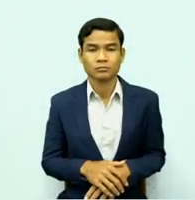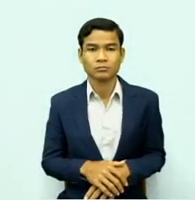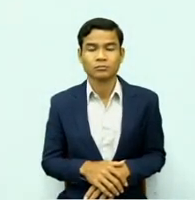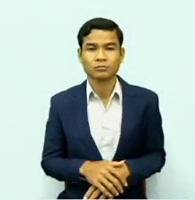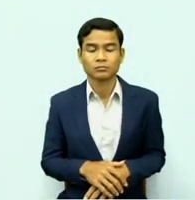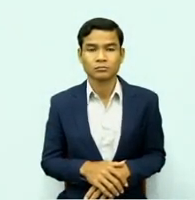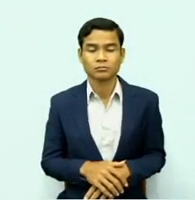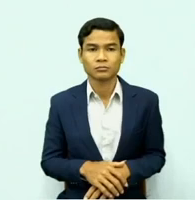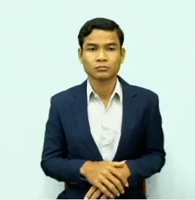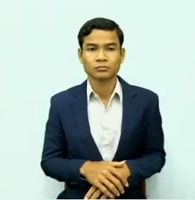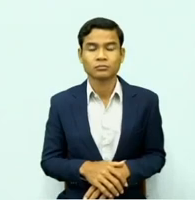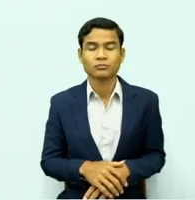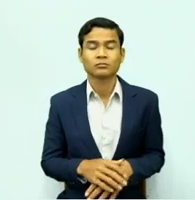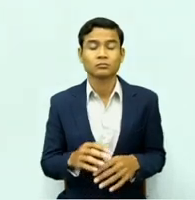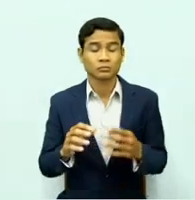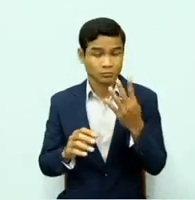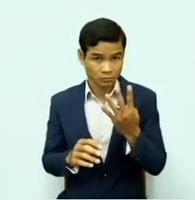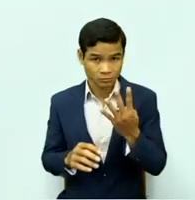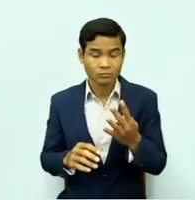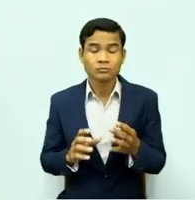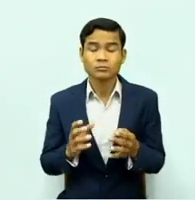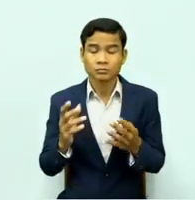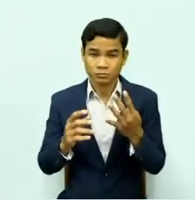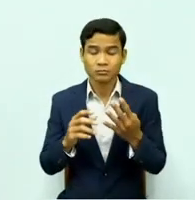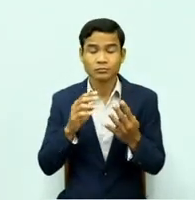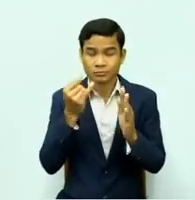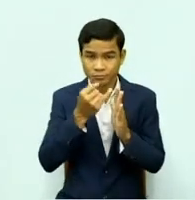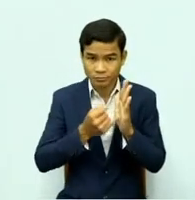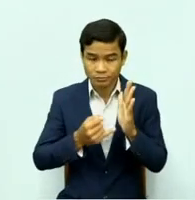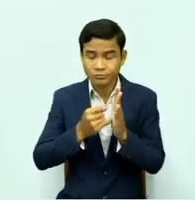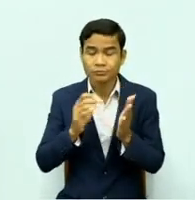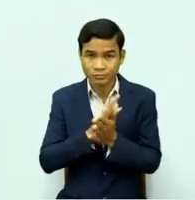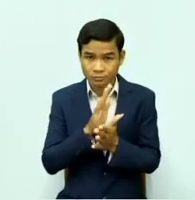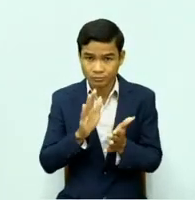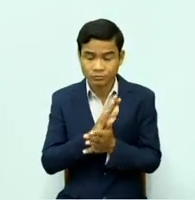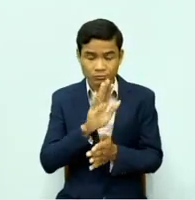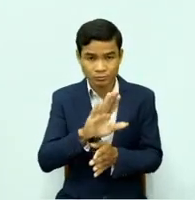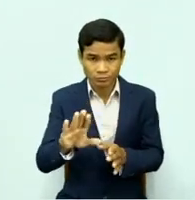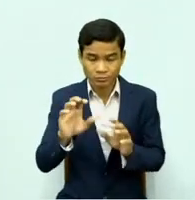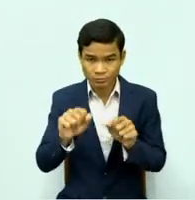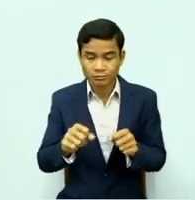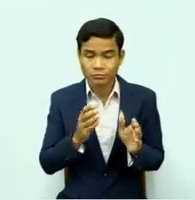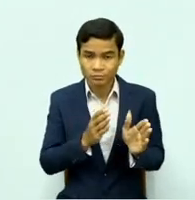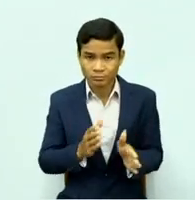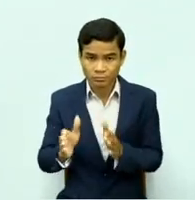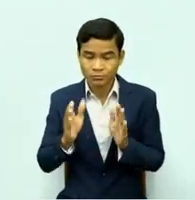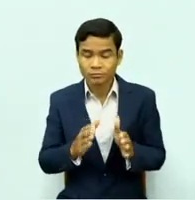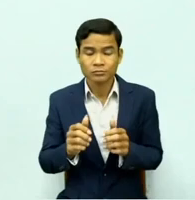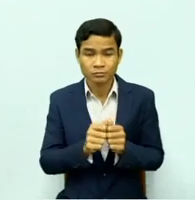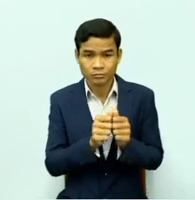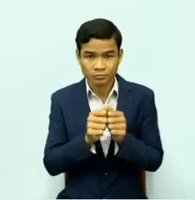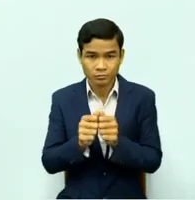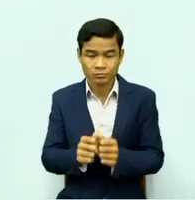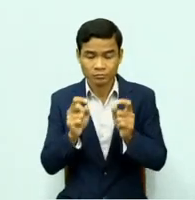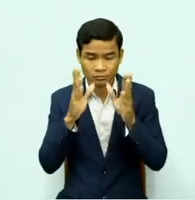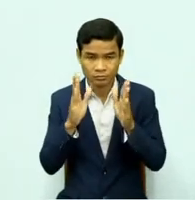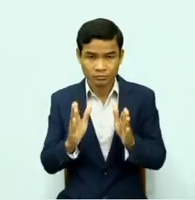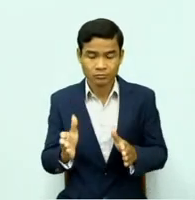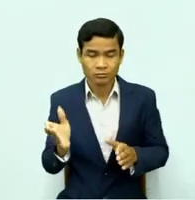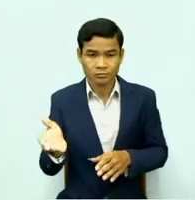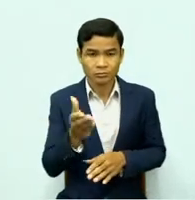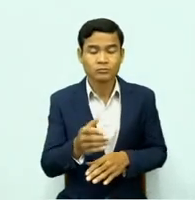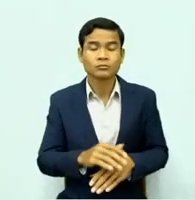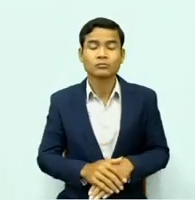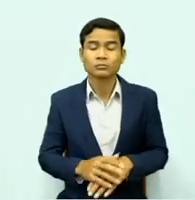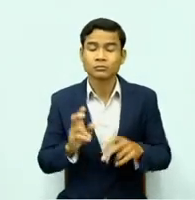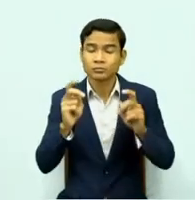ចា អញ្ចឹង និមិត្ត សញ្ញា ទាំង 4 នេះ កូន អាច គូស នៅ លើ ក្រដាស់ ព្រាង កូន បាន បាទ ឥឡូវ ចាប់ ដើម រៀប លំនាំ គំរូ ជាមួយ គ្នា ណា កូន ណា ឥឡូវ